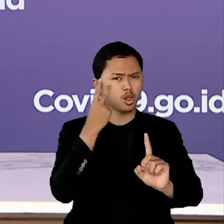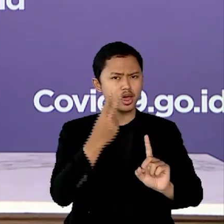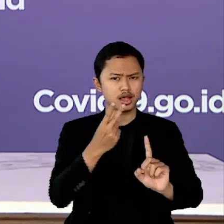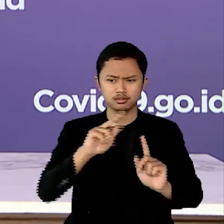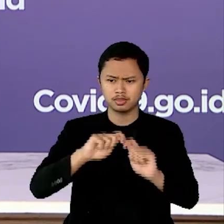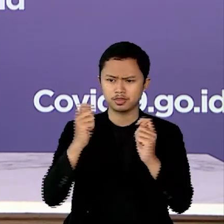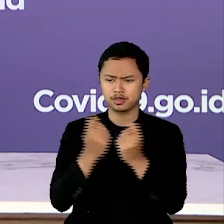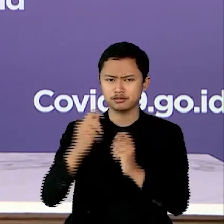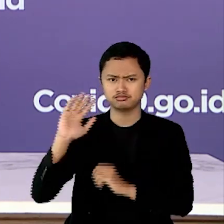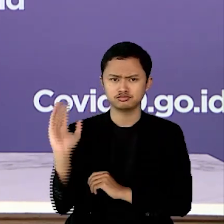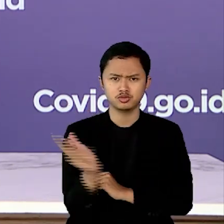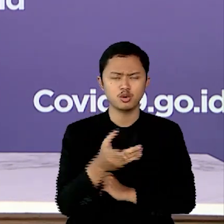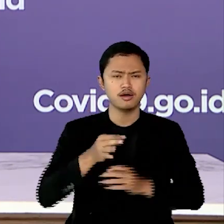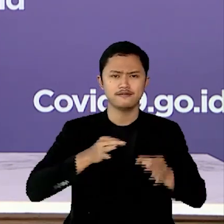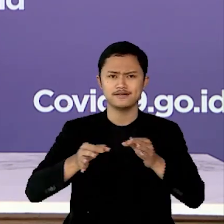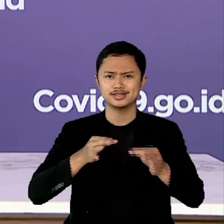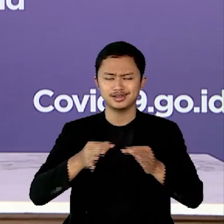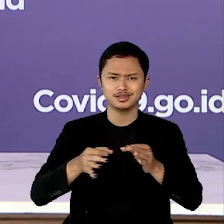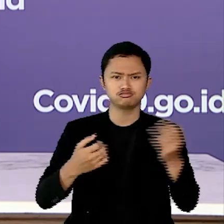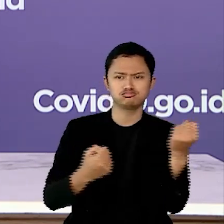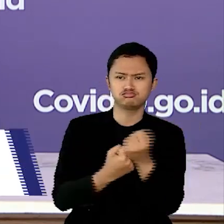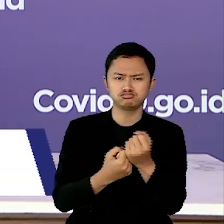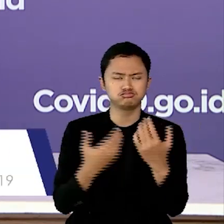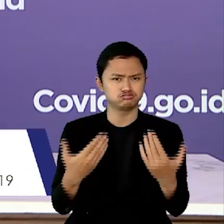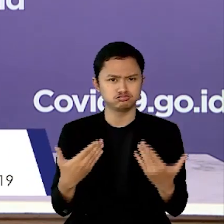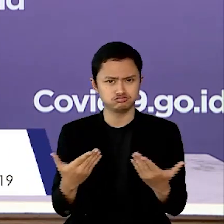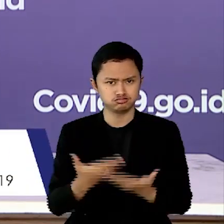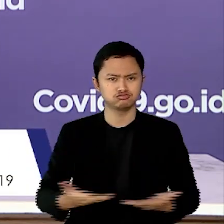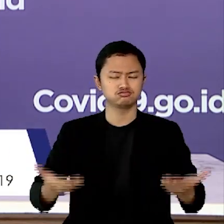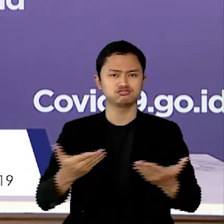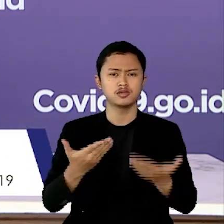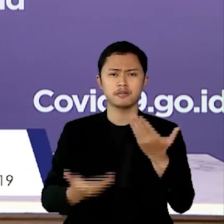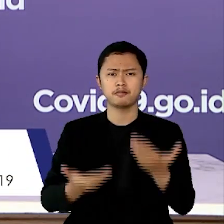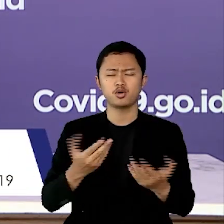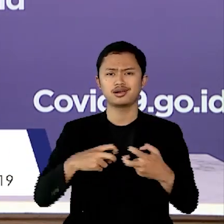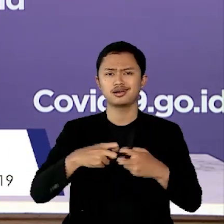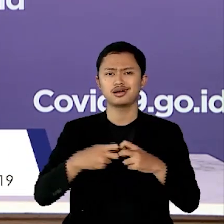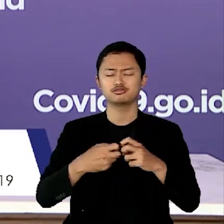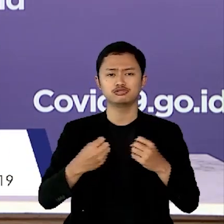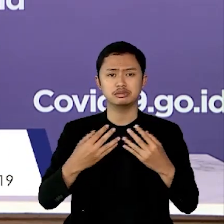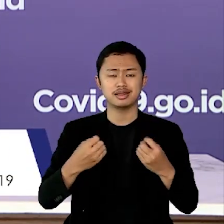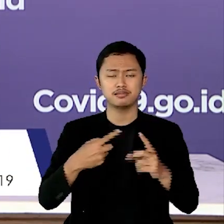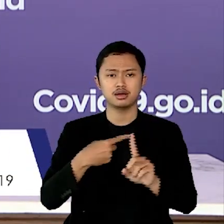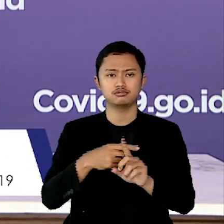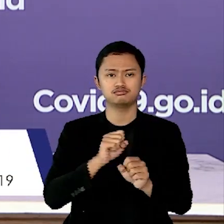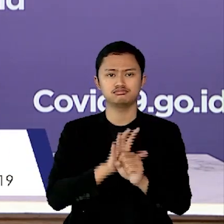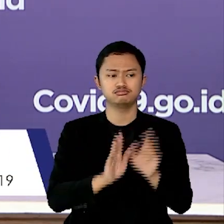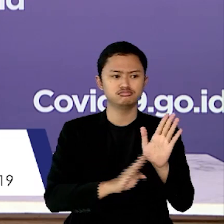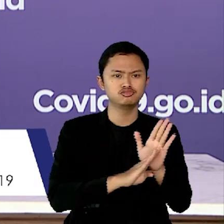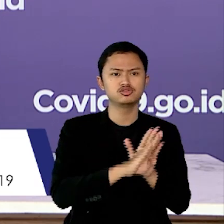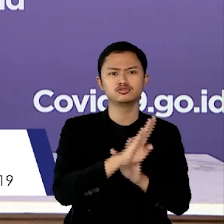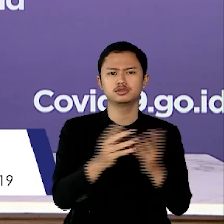kesiapan seluruh tim sarana dan prasarana dalam mengantisipasi adanya lonjakan kasus kopi 19